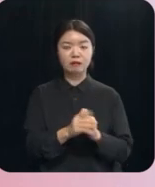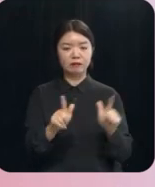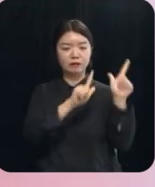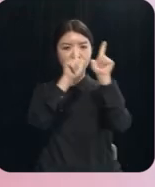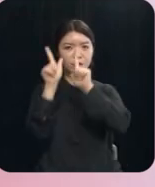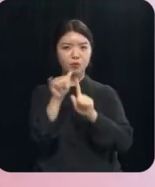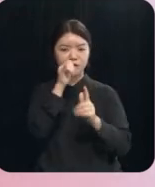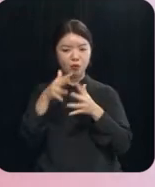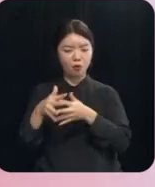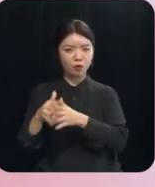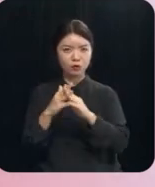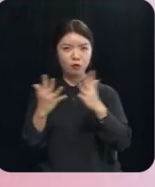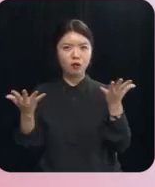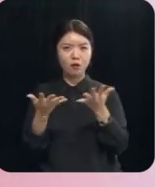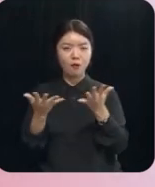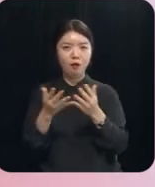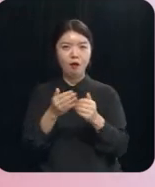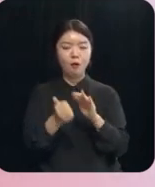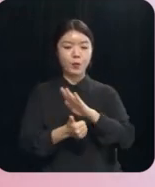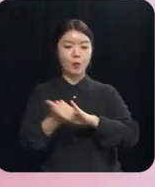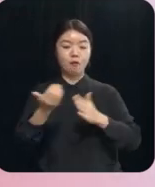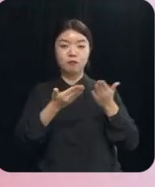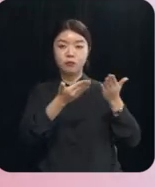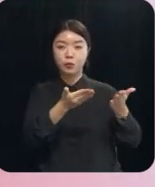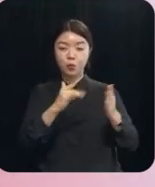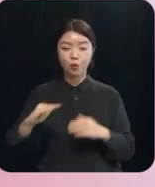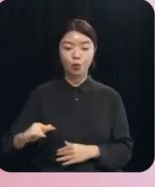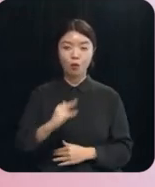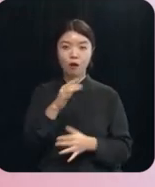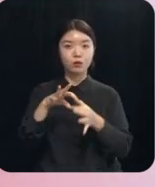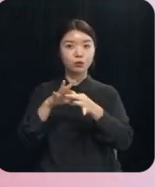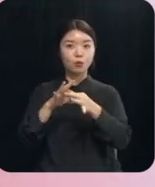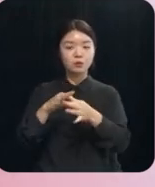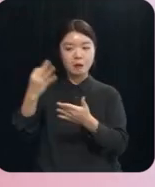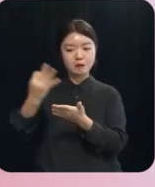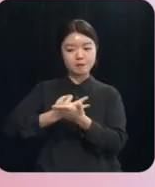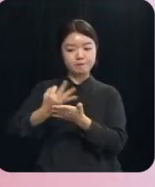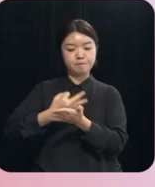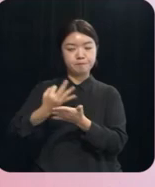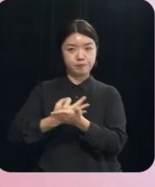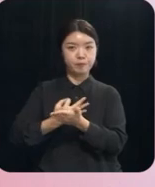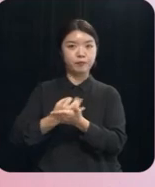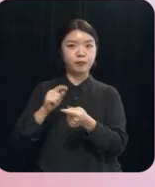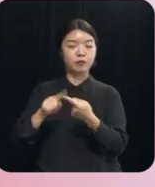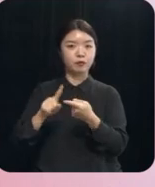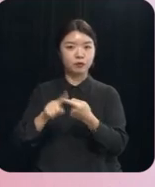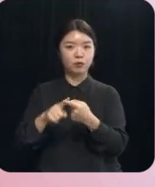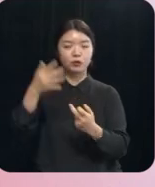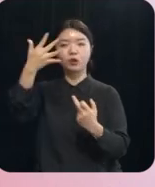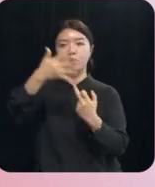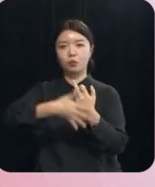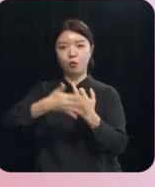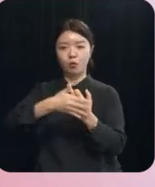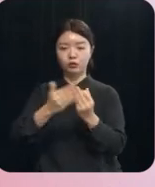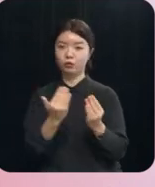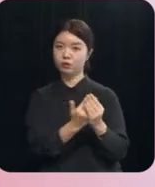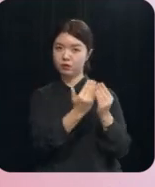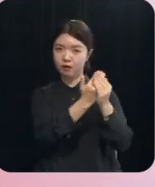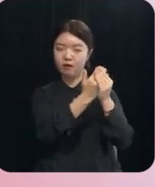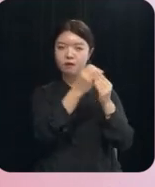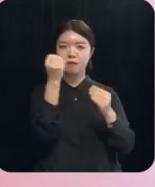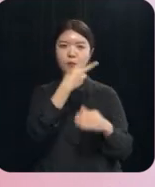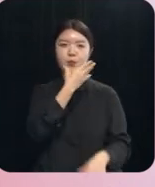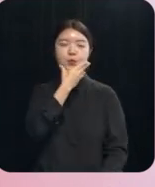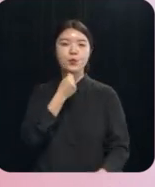건설업에 희망을 드리고 공항을 통해서 얻어지는 수익을 서귀포의 성장과